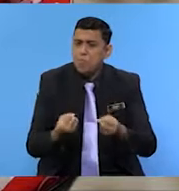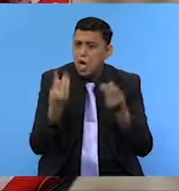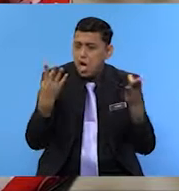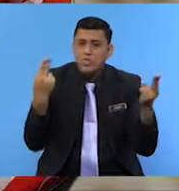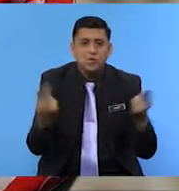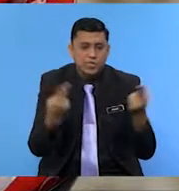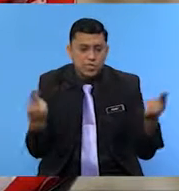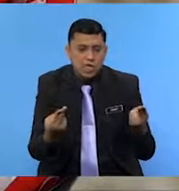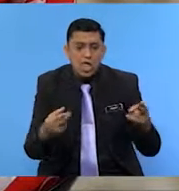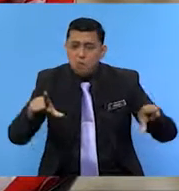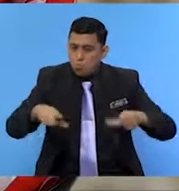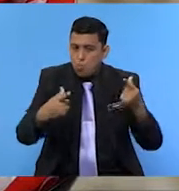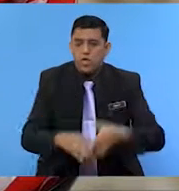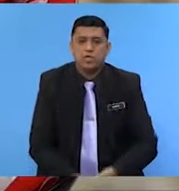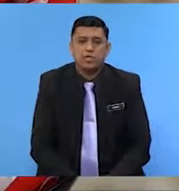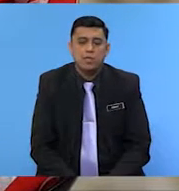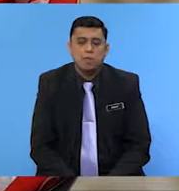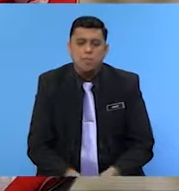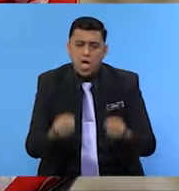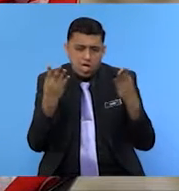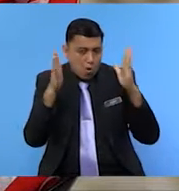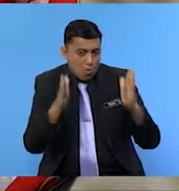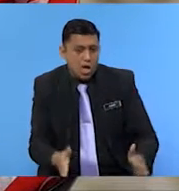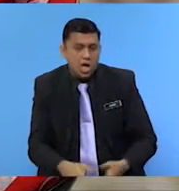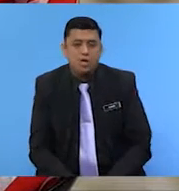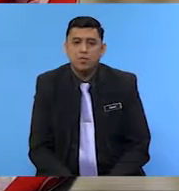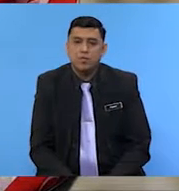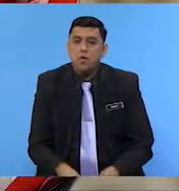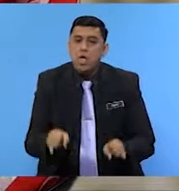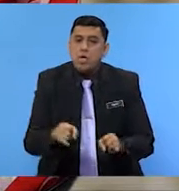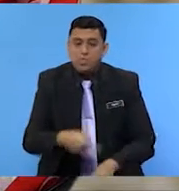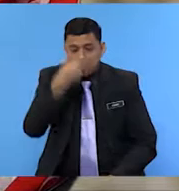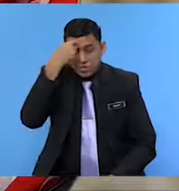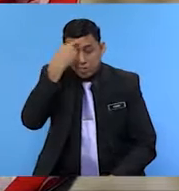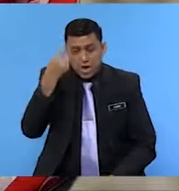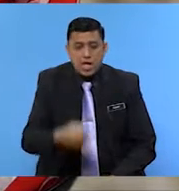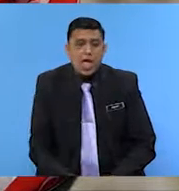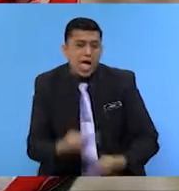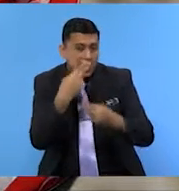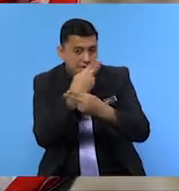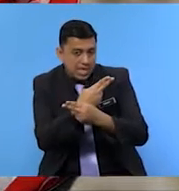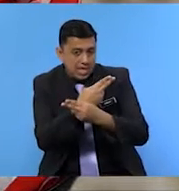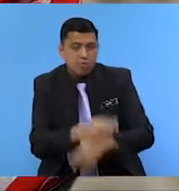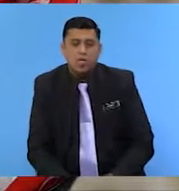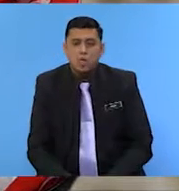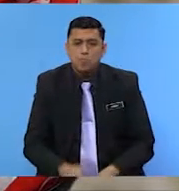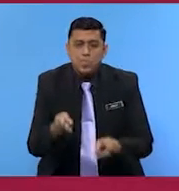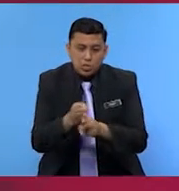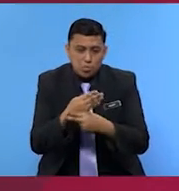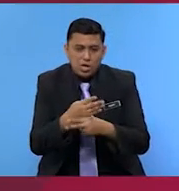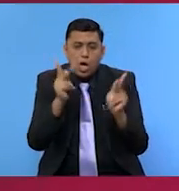usaha-usaha yang telah dilakukan oleh pelbagai pihak, tetapi terdapat juga faktor-faktor halangan kepada pembentukan perpaduan kaum di